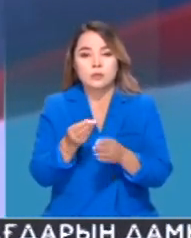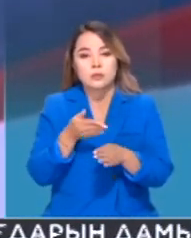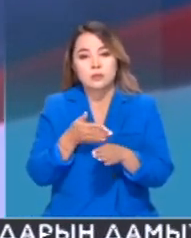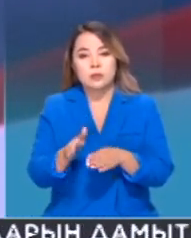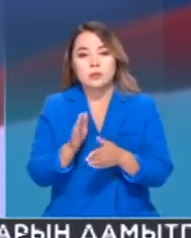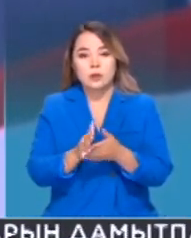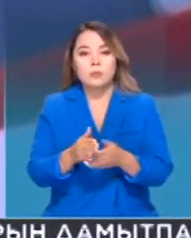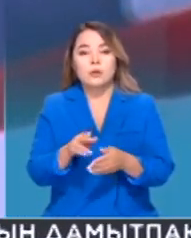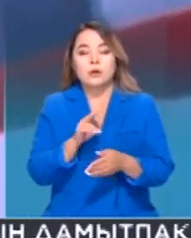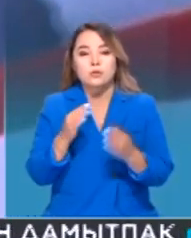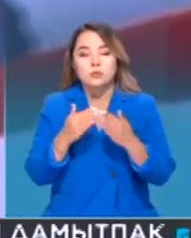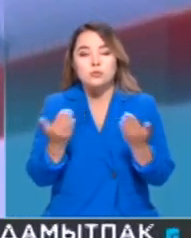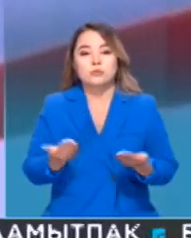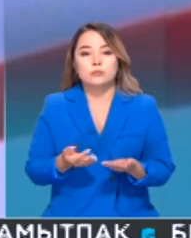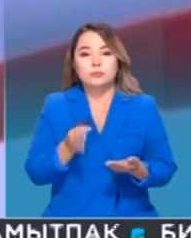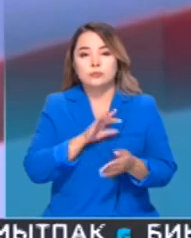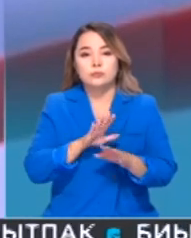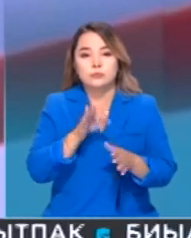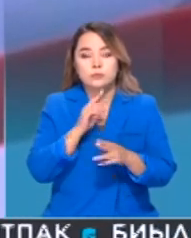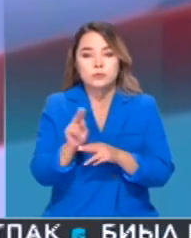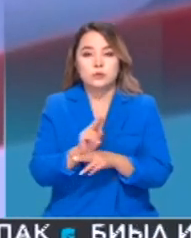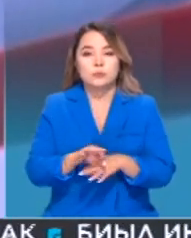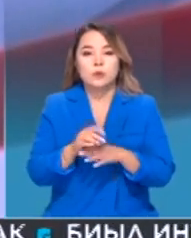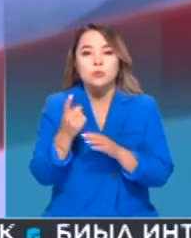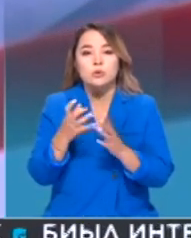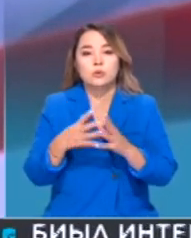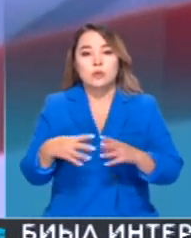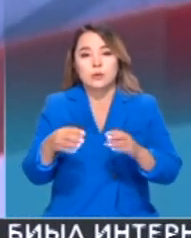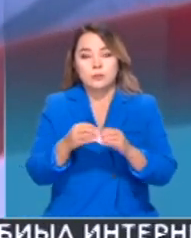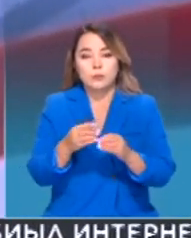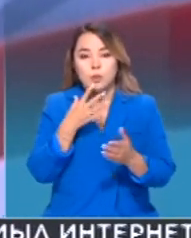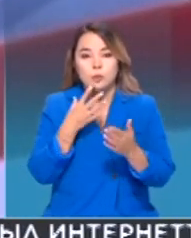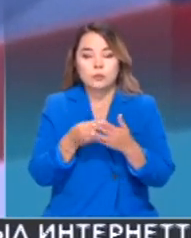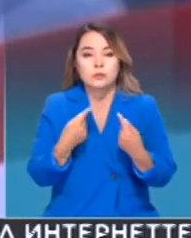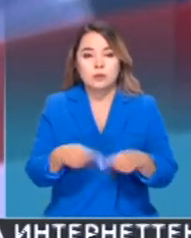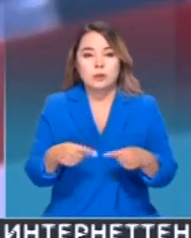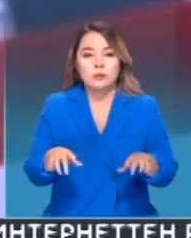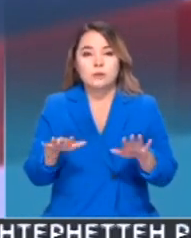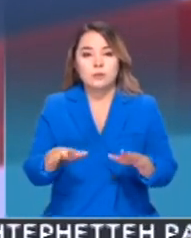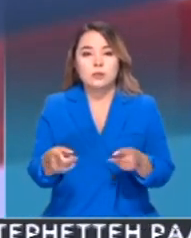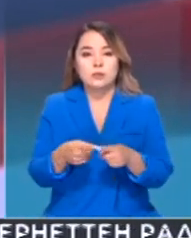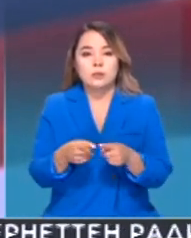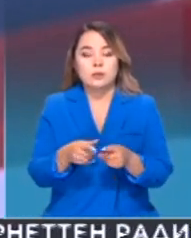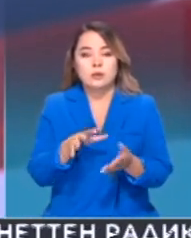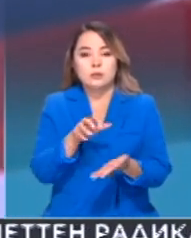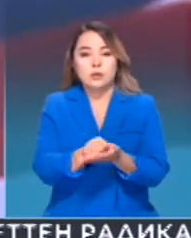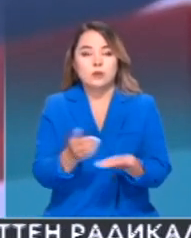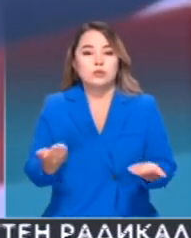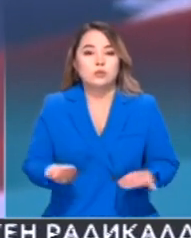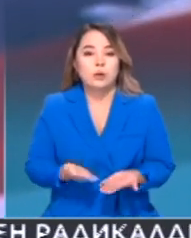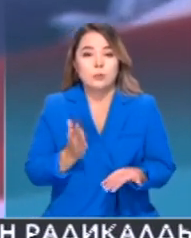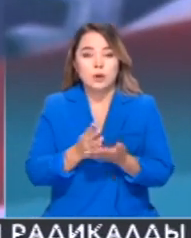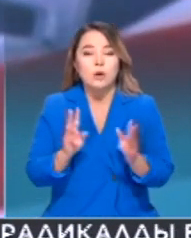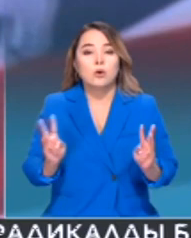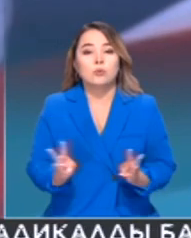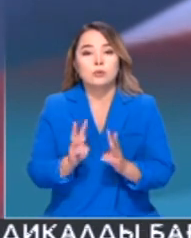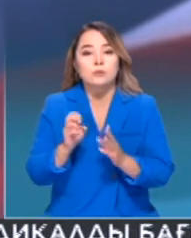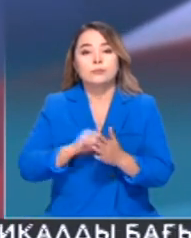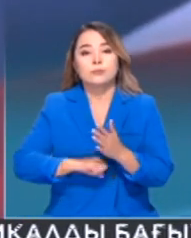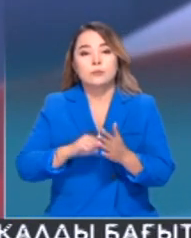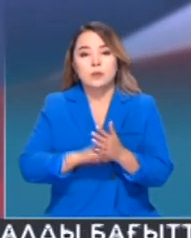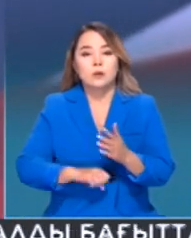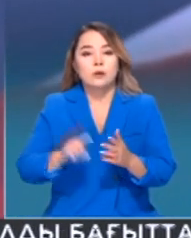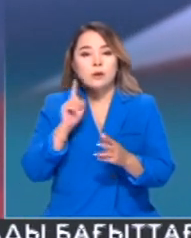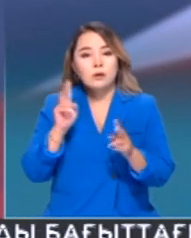жарамсыз үйді жауапты компания қалпына келтіргенше 100 шақты отбасы өзге жерден пәтер жалдап тұрады. Ал өрттің нақты неден